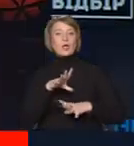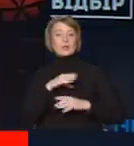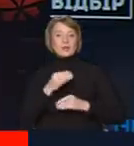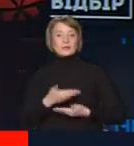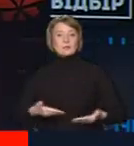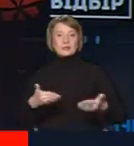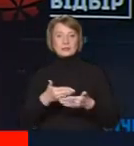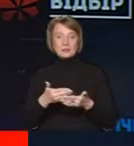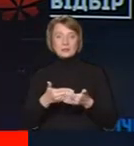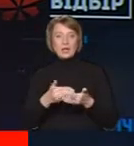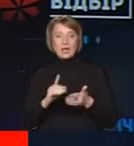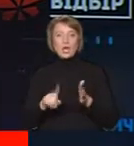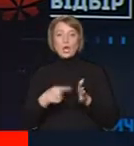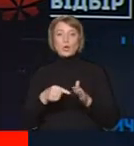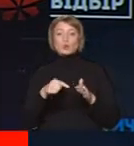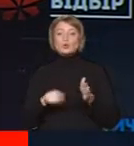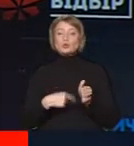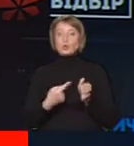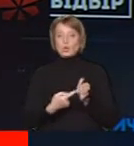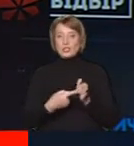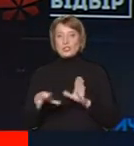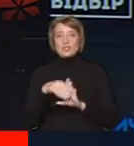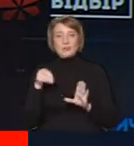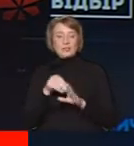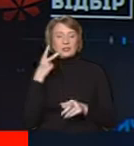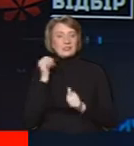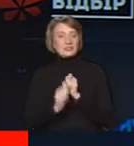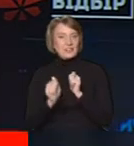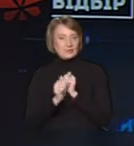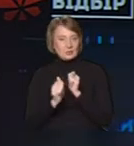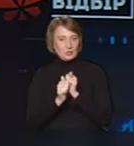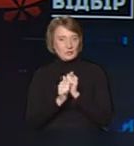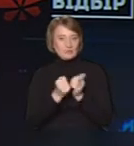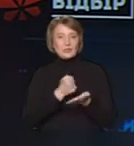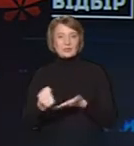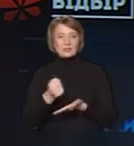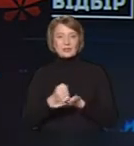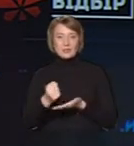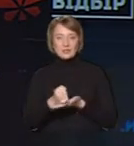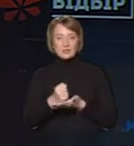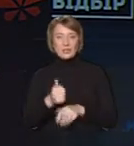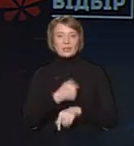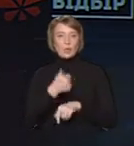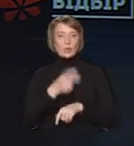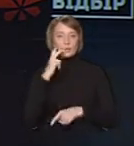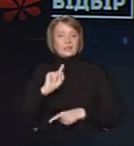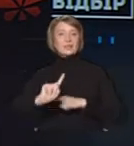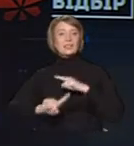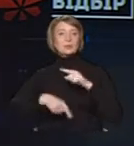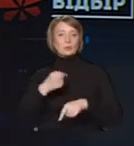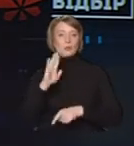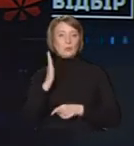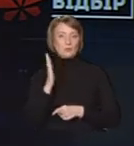Це «Столичний відбір». Ми тут завжди проводимо таку собі співбесіду з кандидатами на посаду міського голови Києва. Наступний вівторок вже ефір проведе